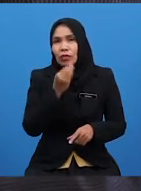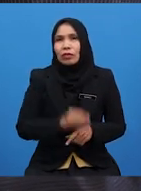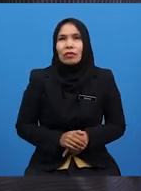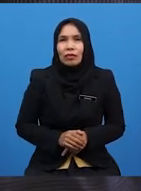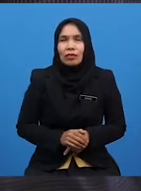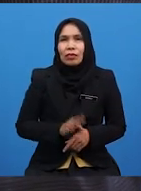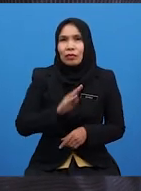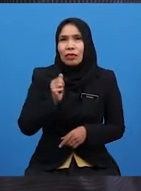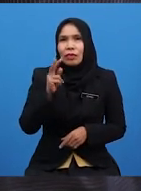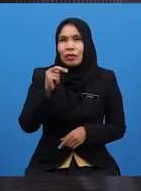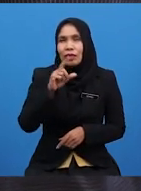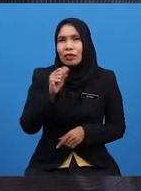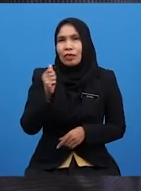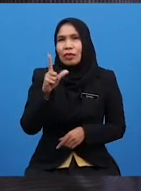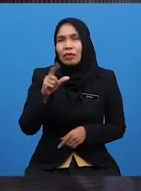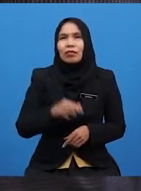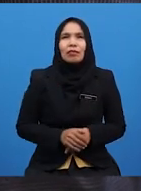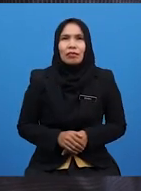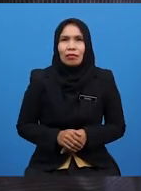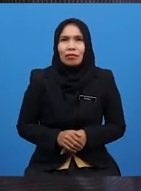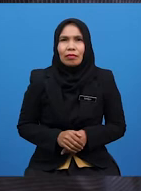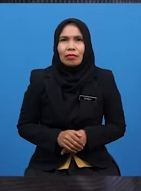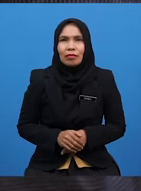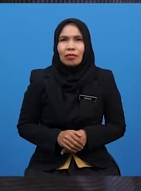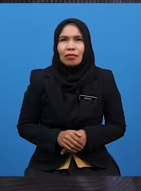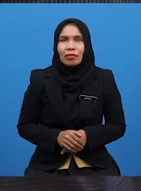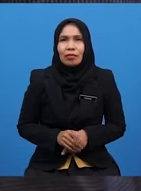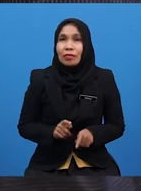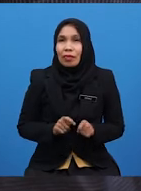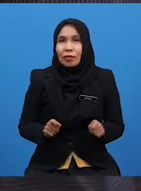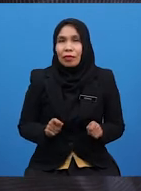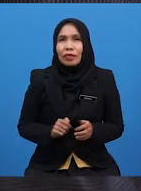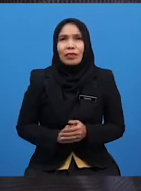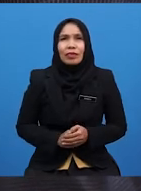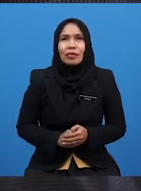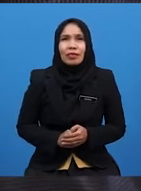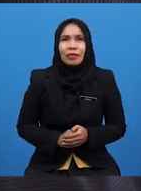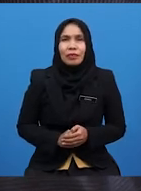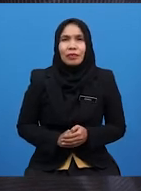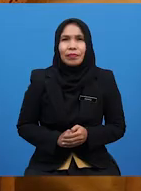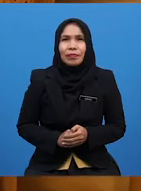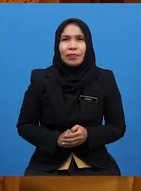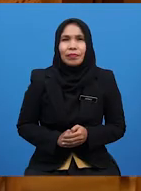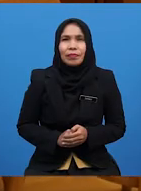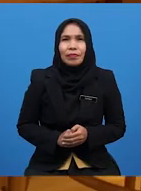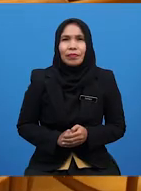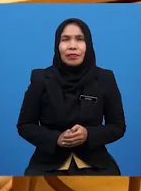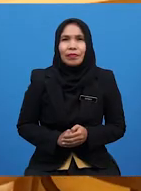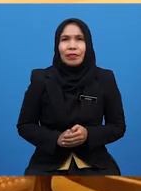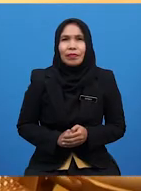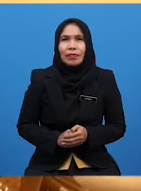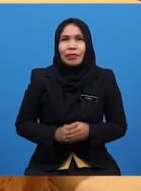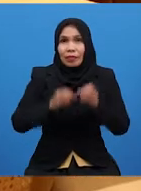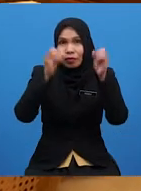Kale sebenar-benarnya Kami punya itu yang hiasan